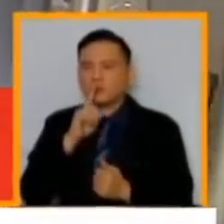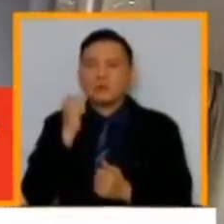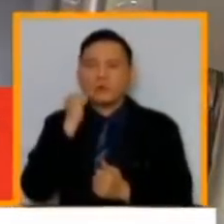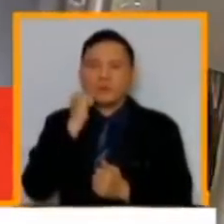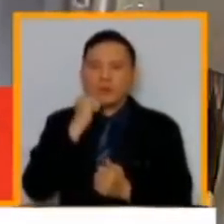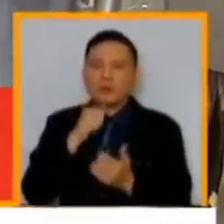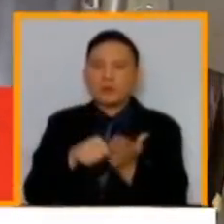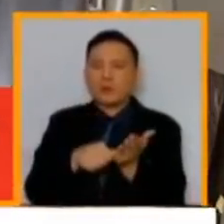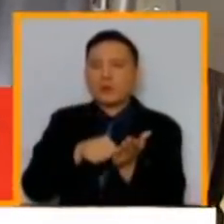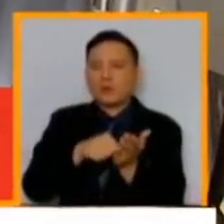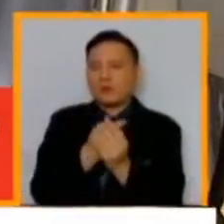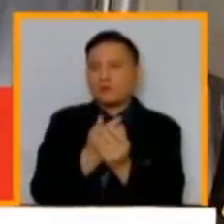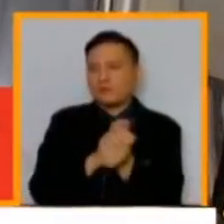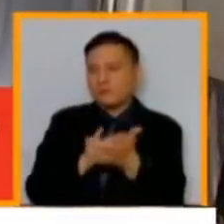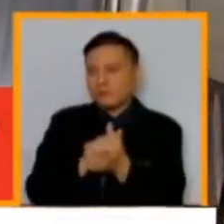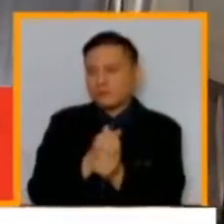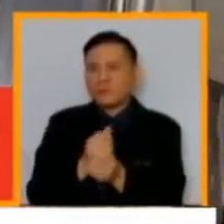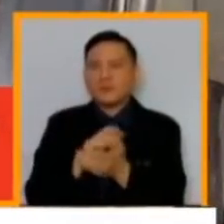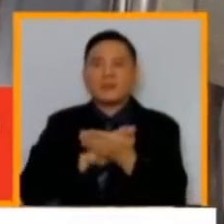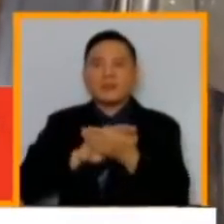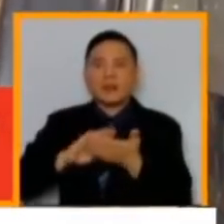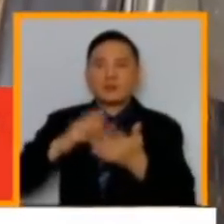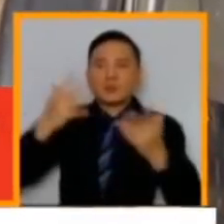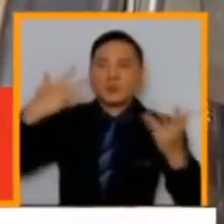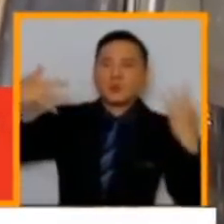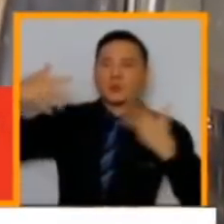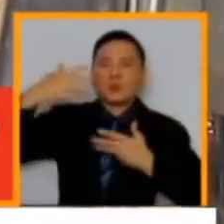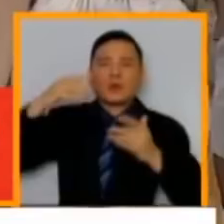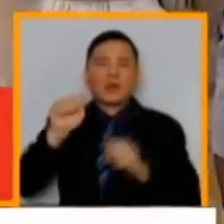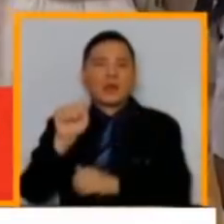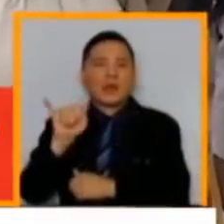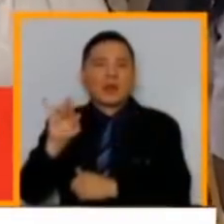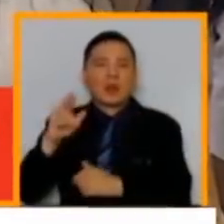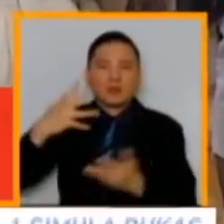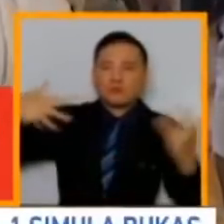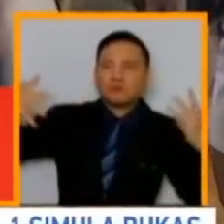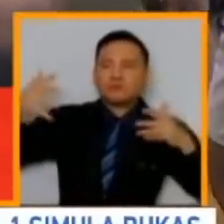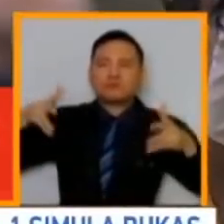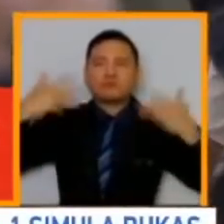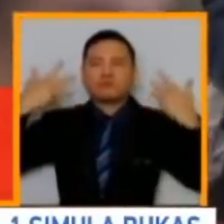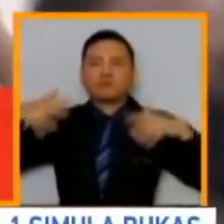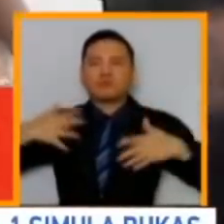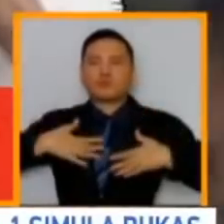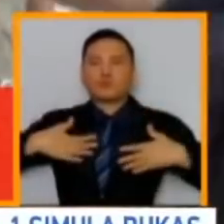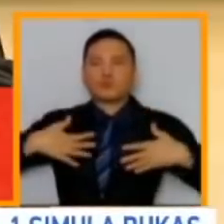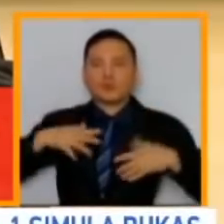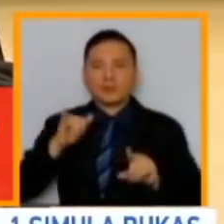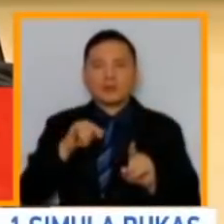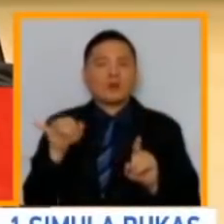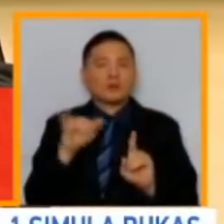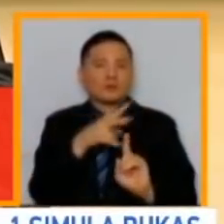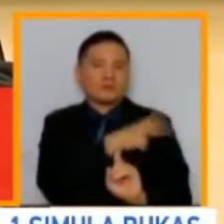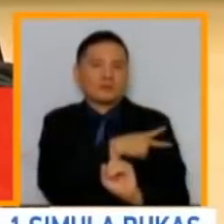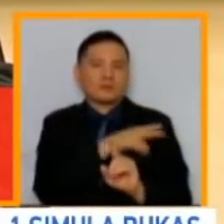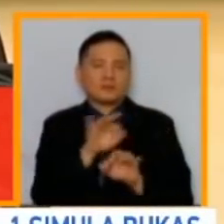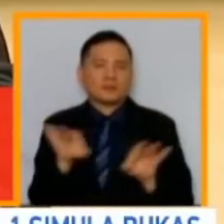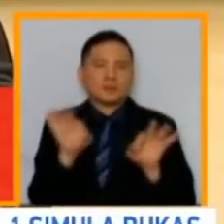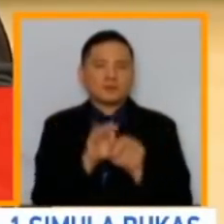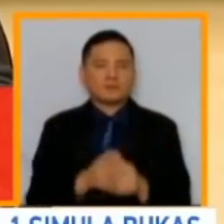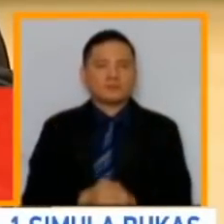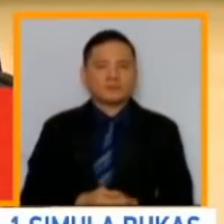ventilation, at saka yung vaccination. Okay. Good luck sa ating lahat. Maraming salamat,